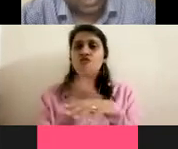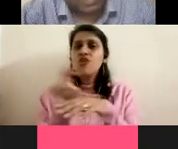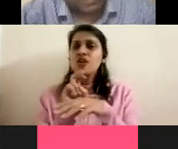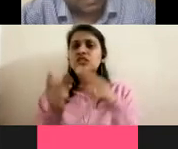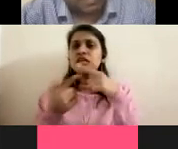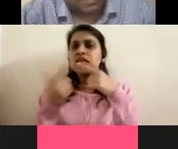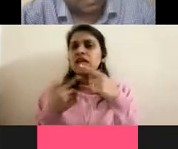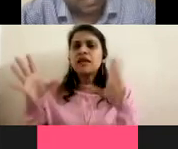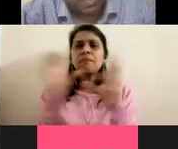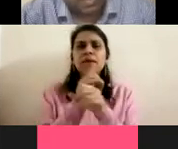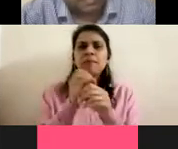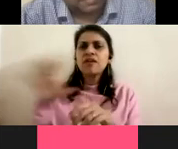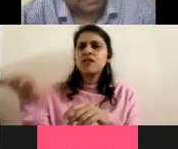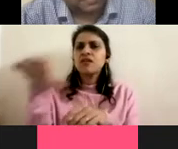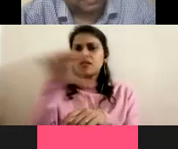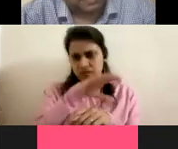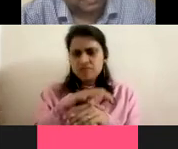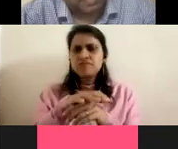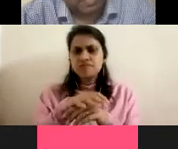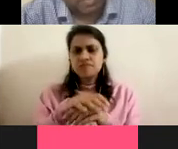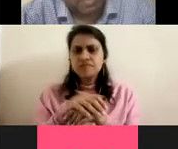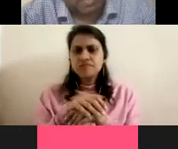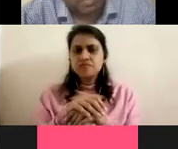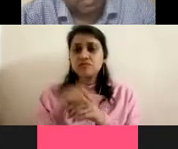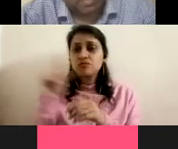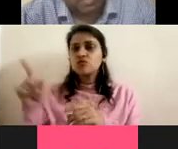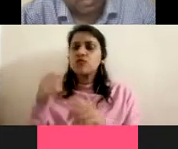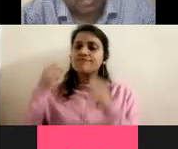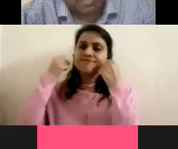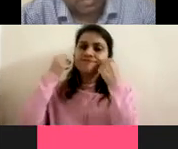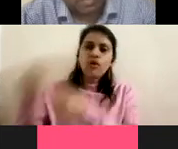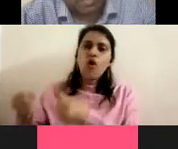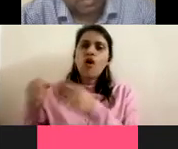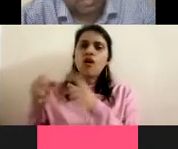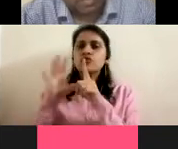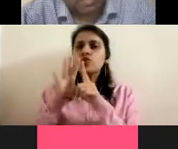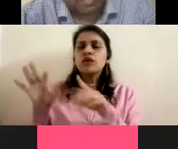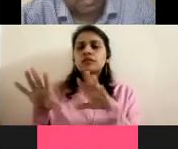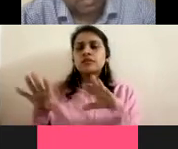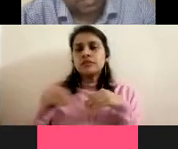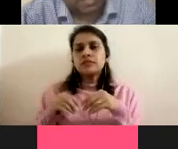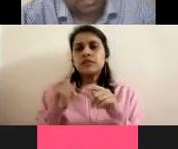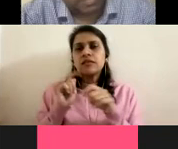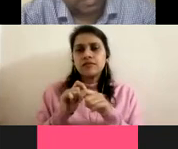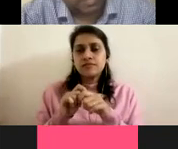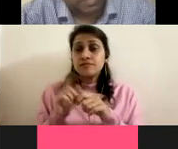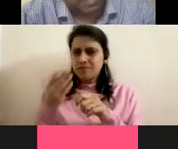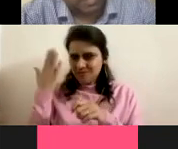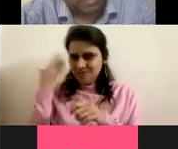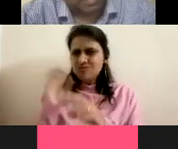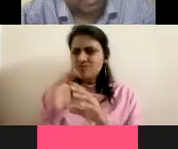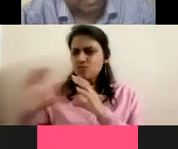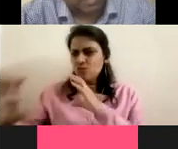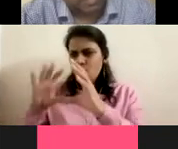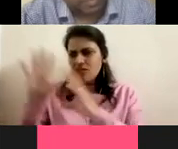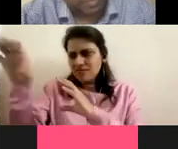प्री वोकेशनल ट्रेनिंग की कमी के कारण ये होता है कि उनको थोप दिया जाता है. लेकिन जो मैंने देखा जब मैं की काउंसलिंग करता था, साइको एजुकेशन